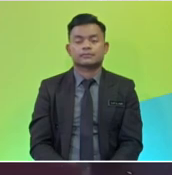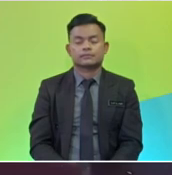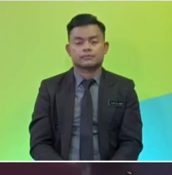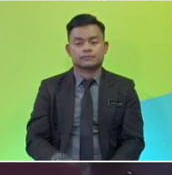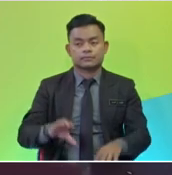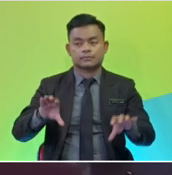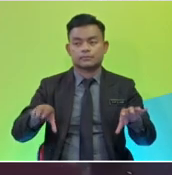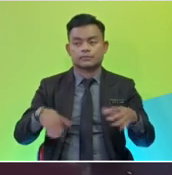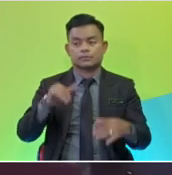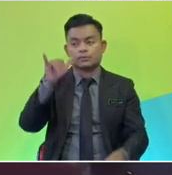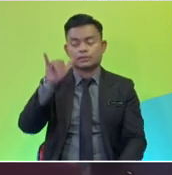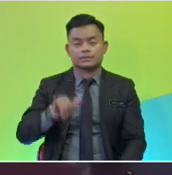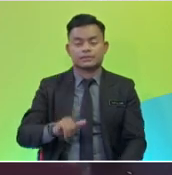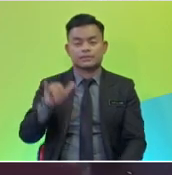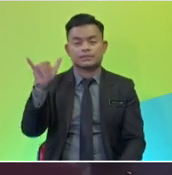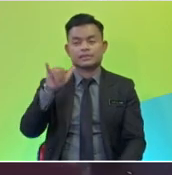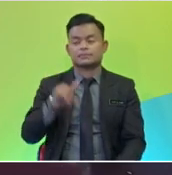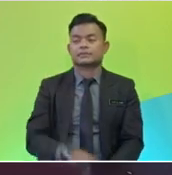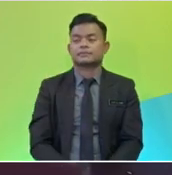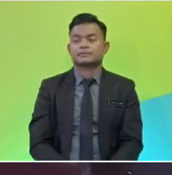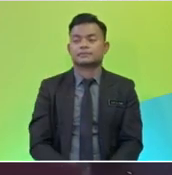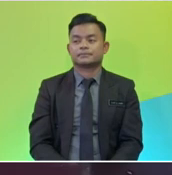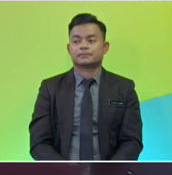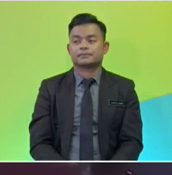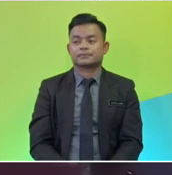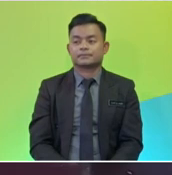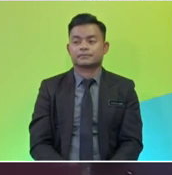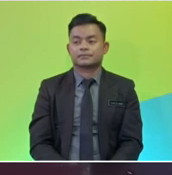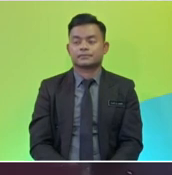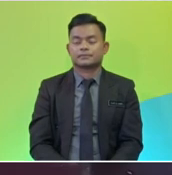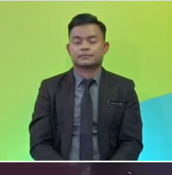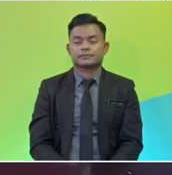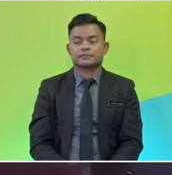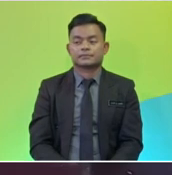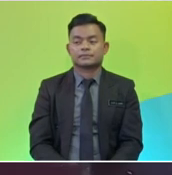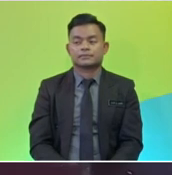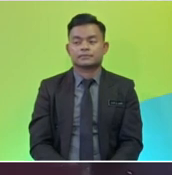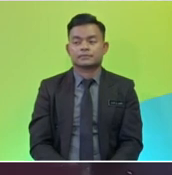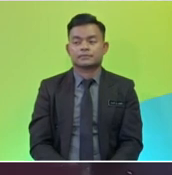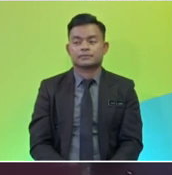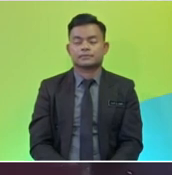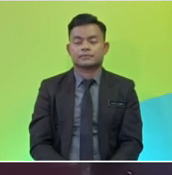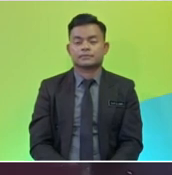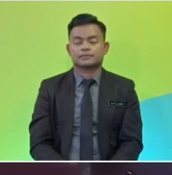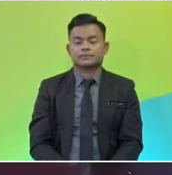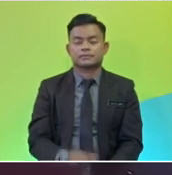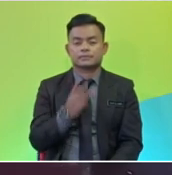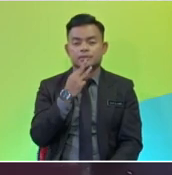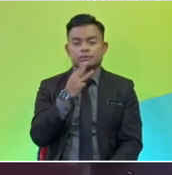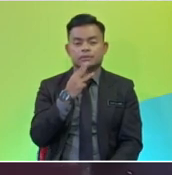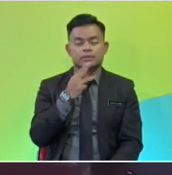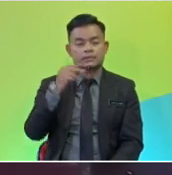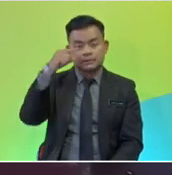dalam tu keluarlah orang dalam nak keluarkan dia Abang akmar kena warnakan dia menggunakan warna hitam warna hitam Cikgu